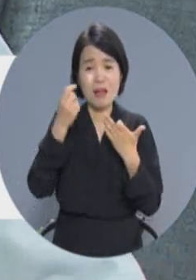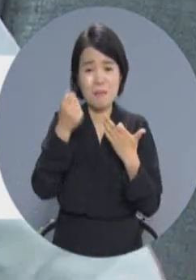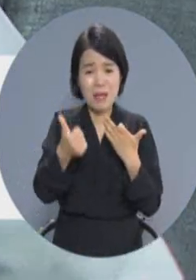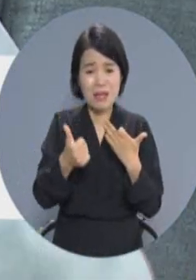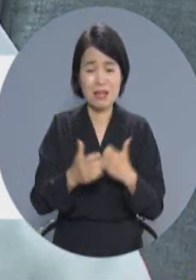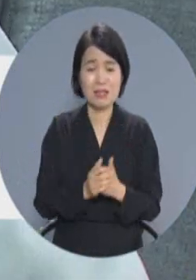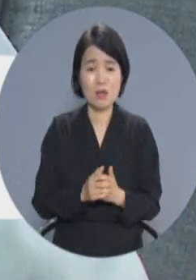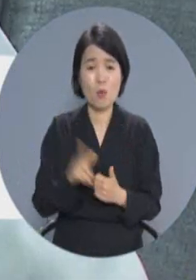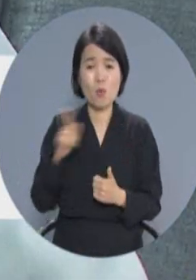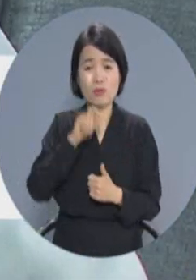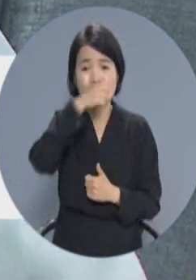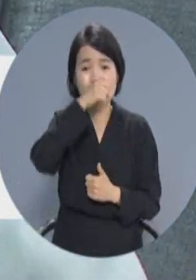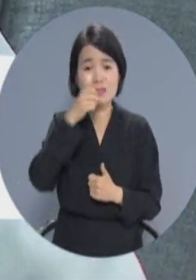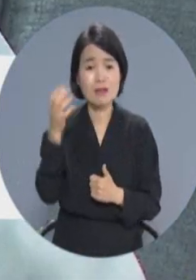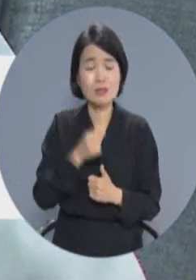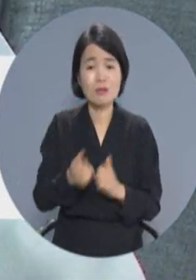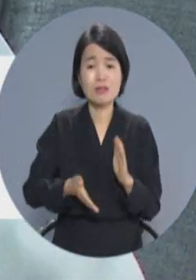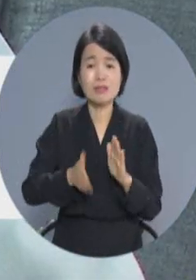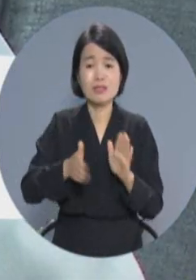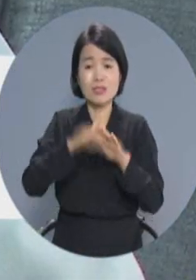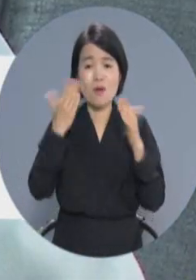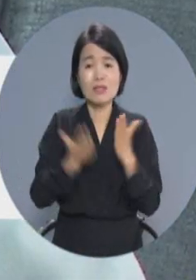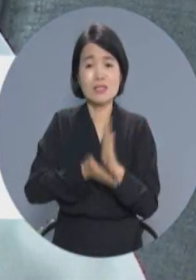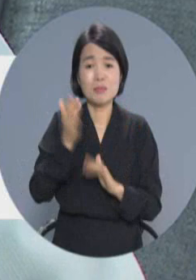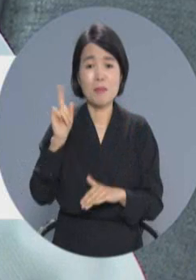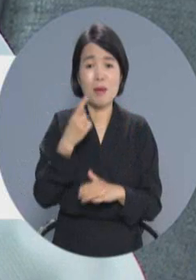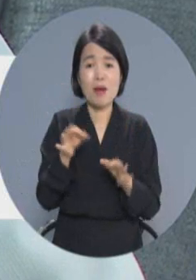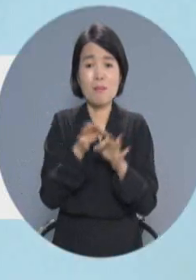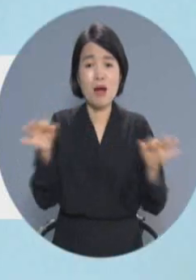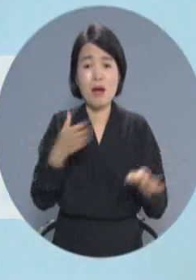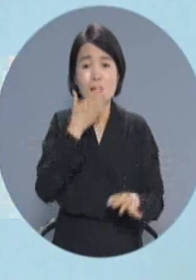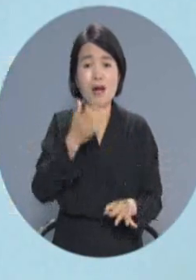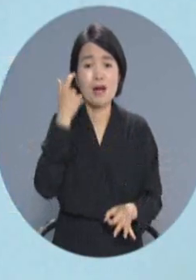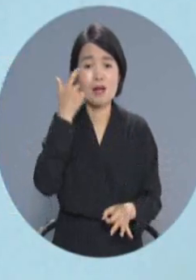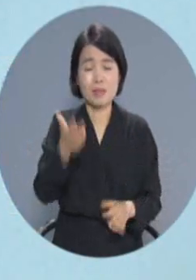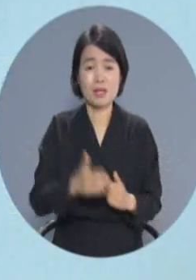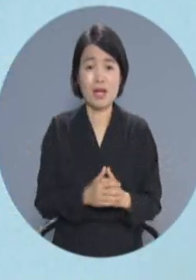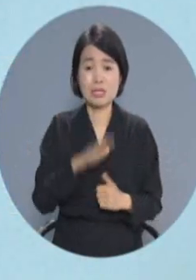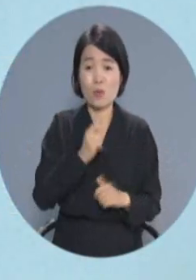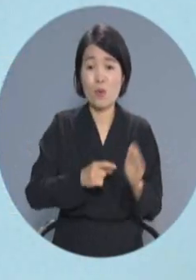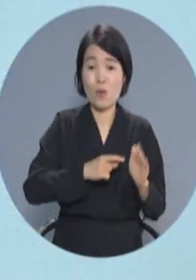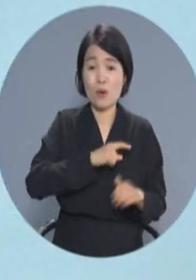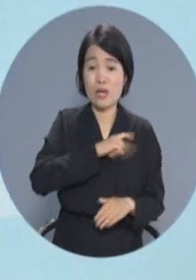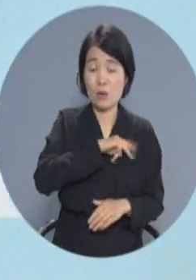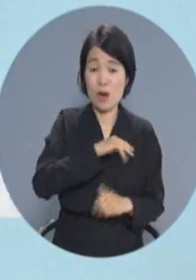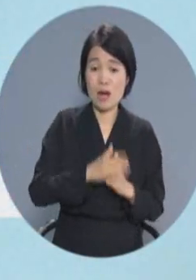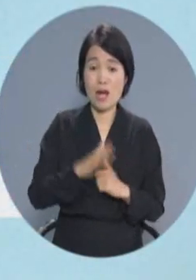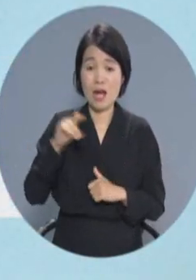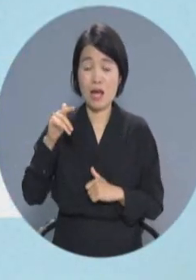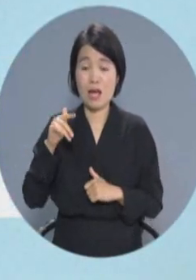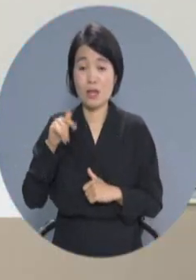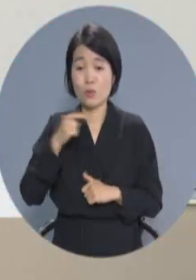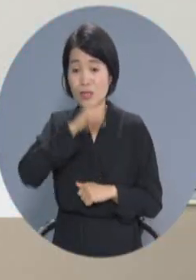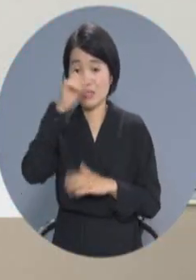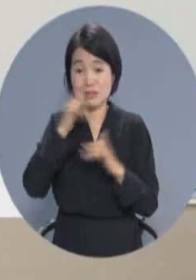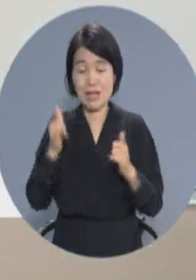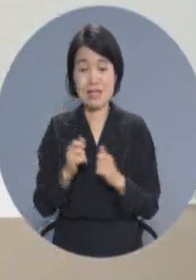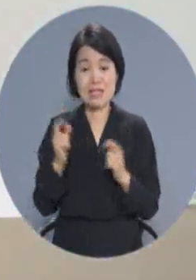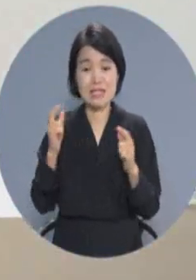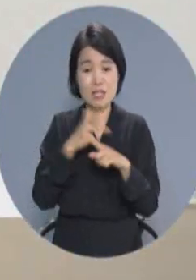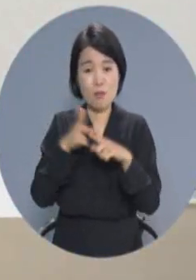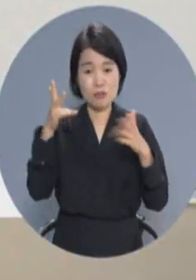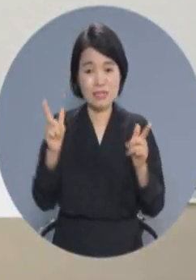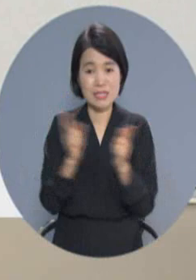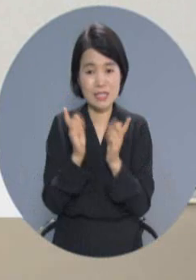예산으로 시민들 전 시민에게 그것도 100만 원씩 주겠다는 것인지. 소 의원과 노 당선자는 이번 주에 직접 만나 지역